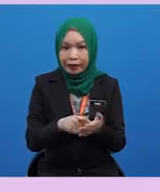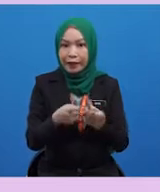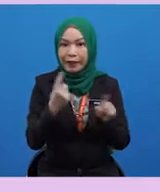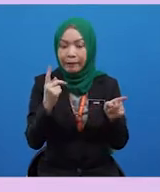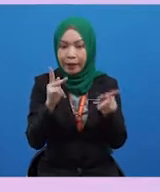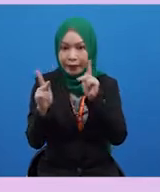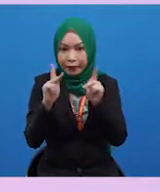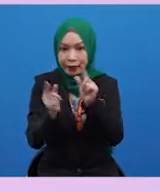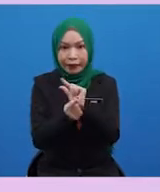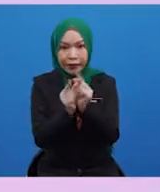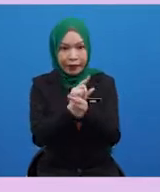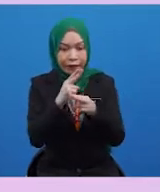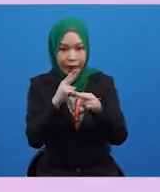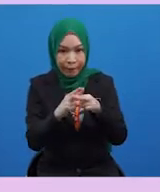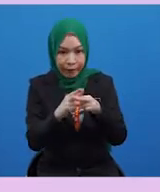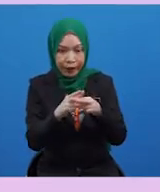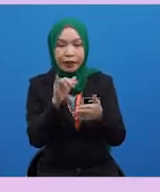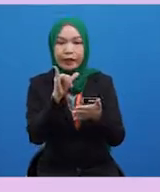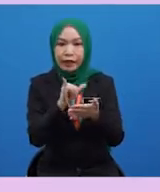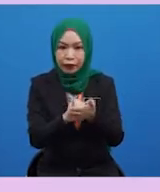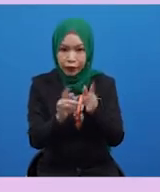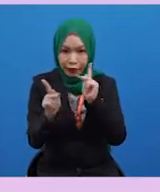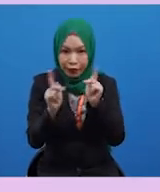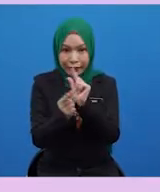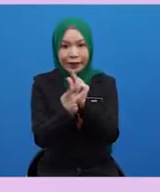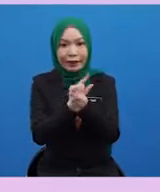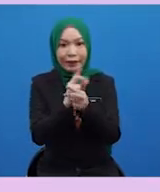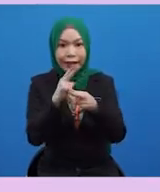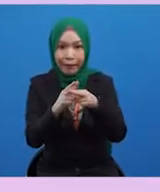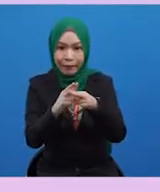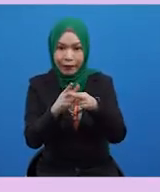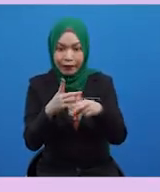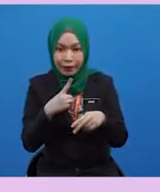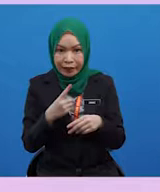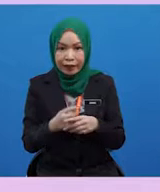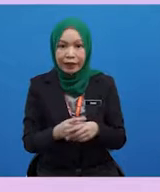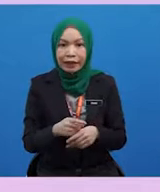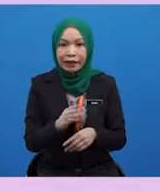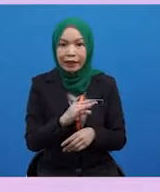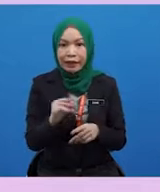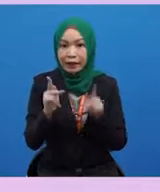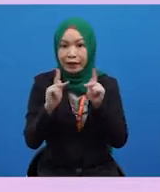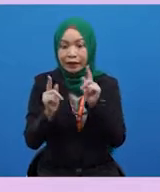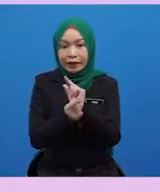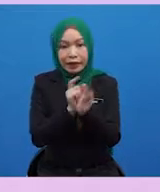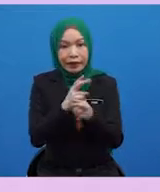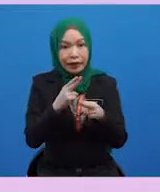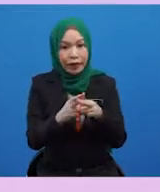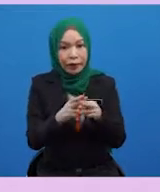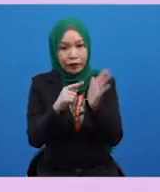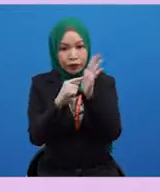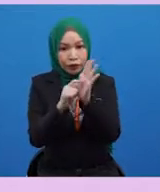kata ganti nama, iaitu kata ganti nama diri, kata ganti nama tunjuk dan kata ganti nama